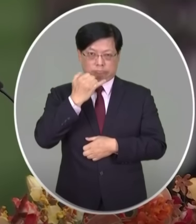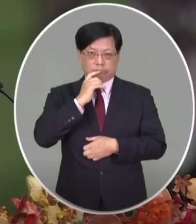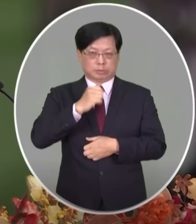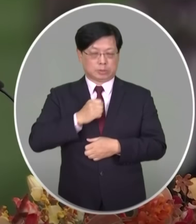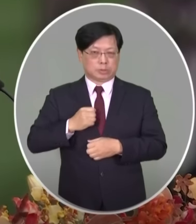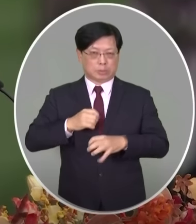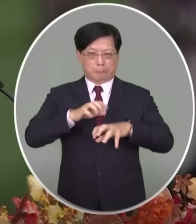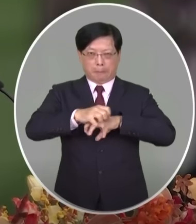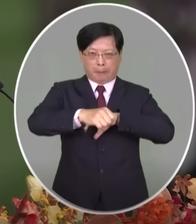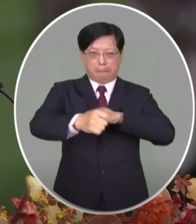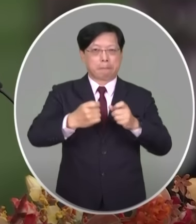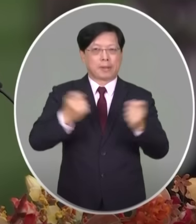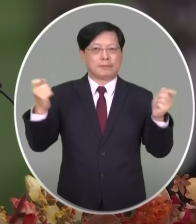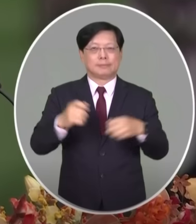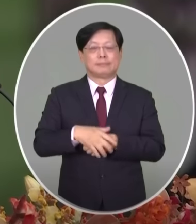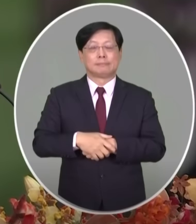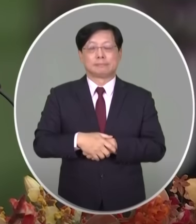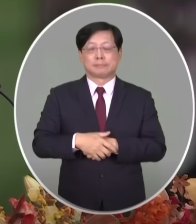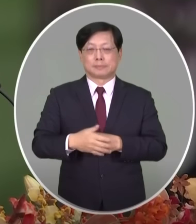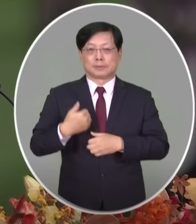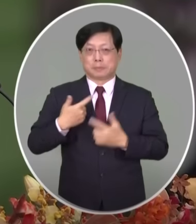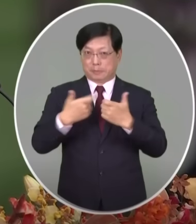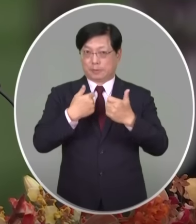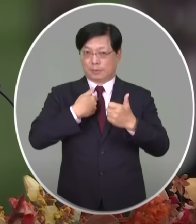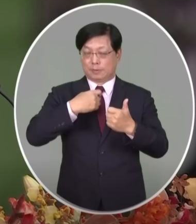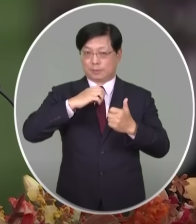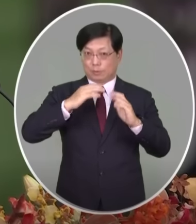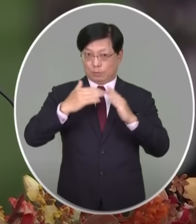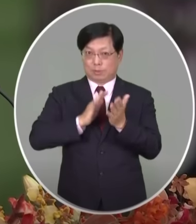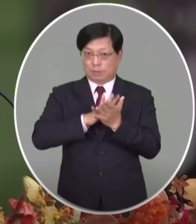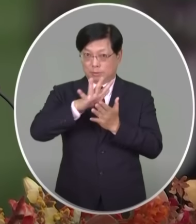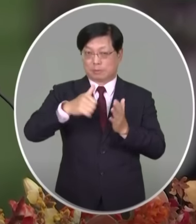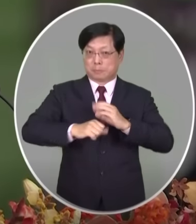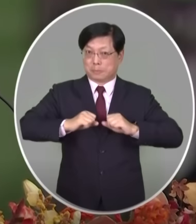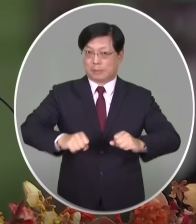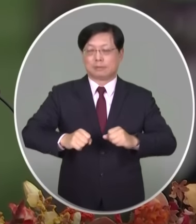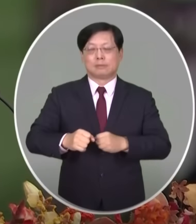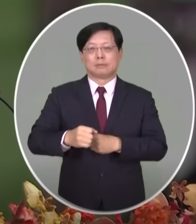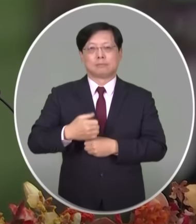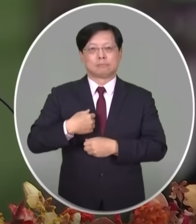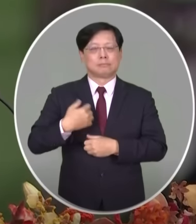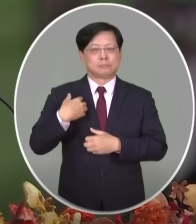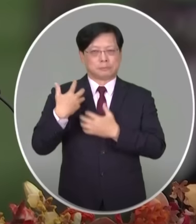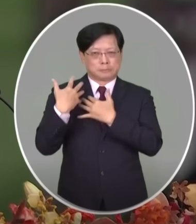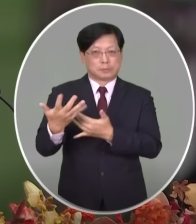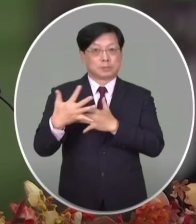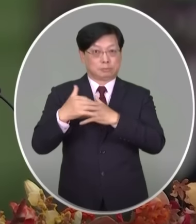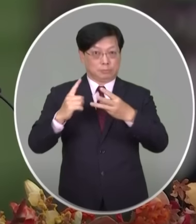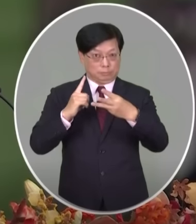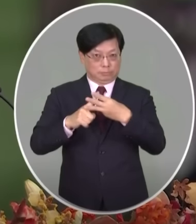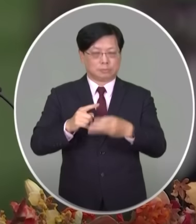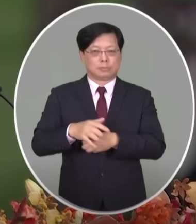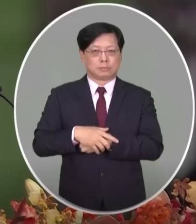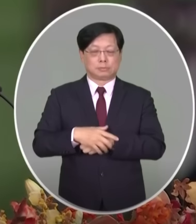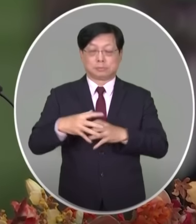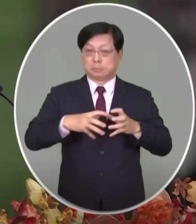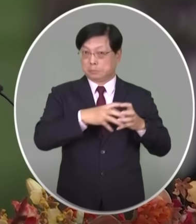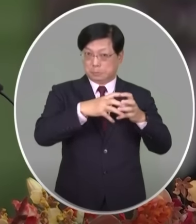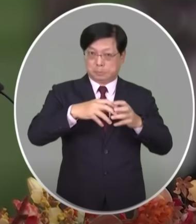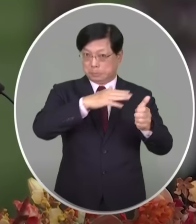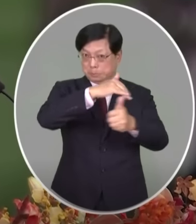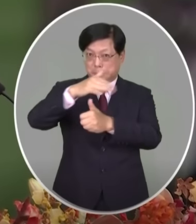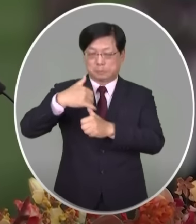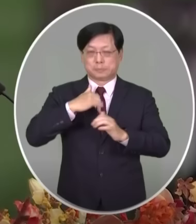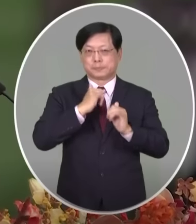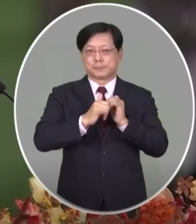远。为了国家的生存发展，我将透过民主的力量，团结所有